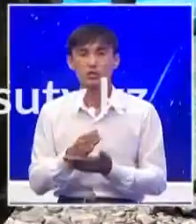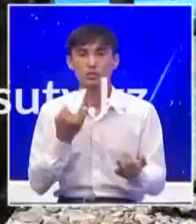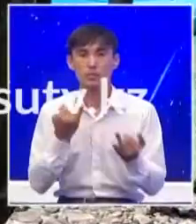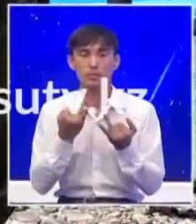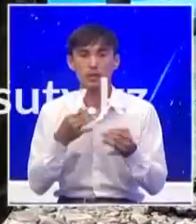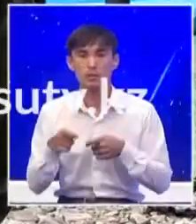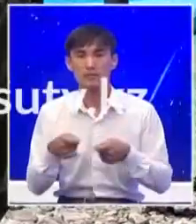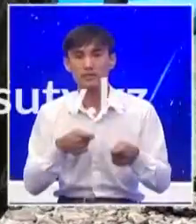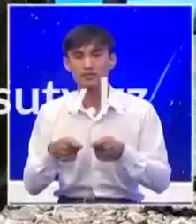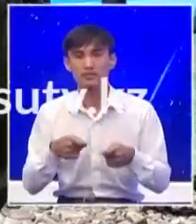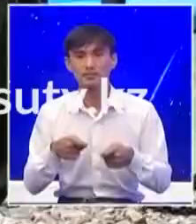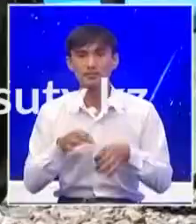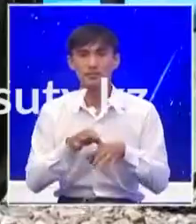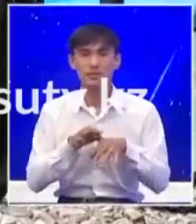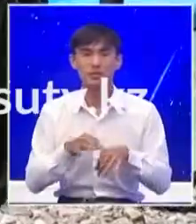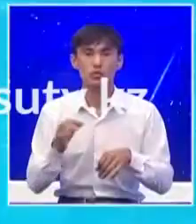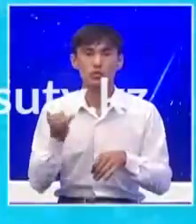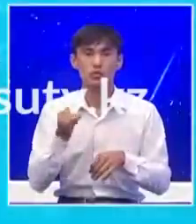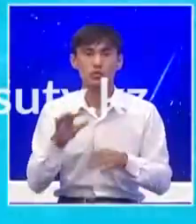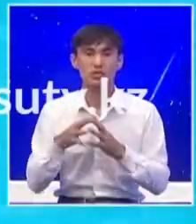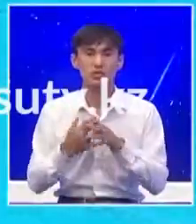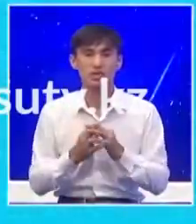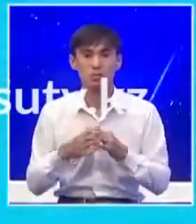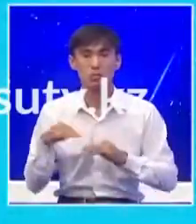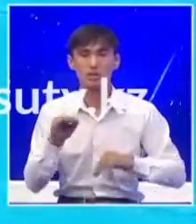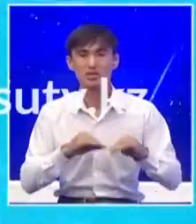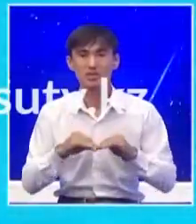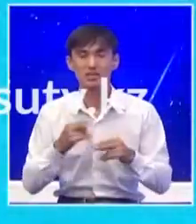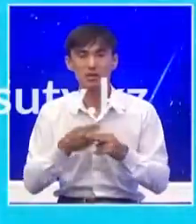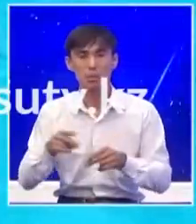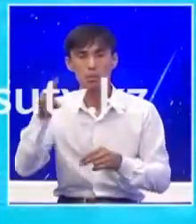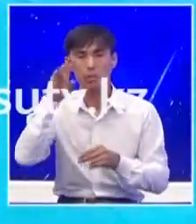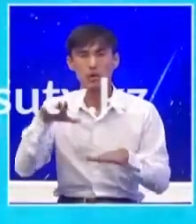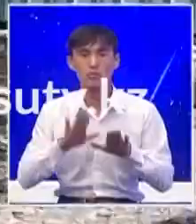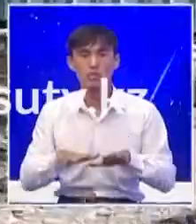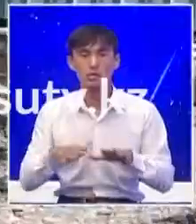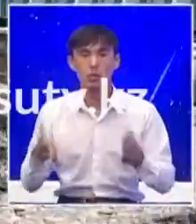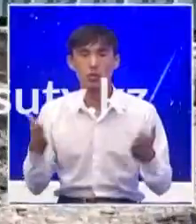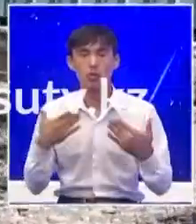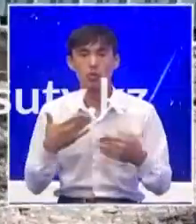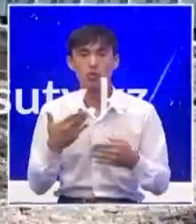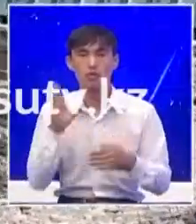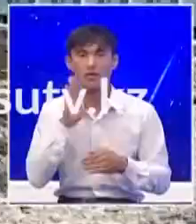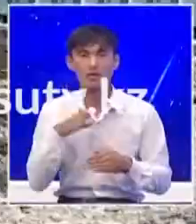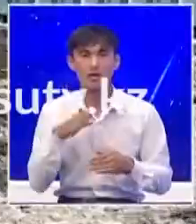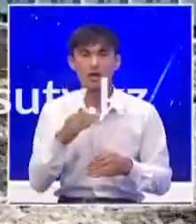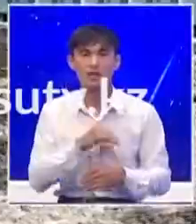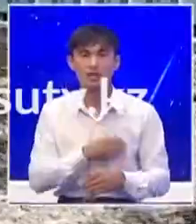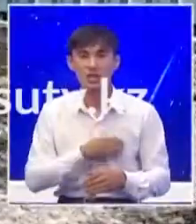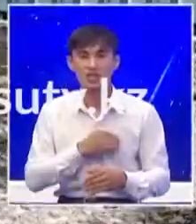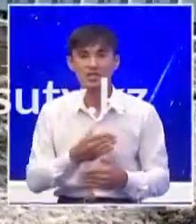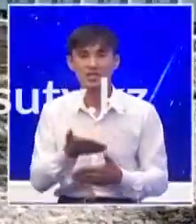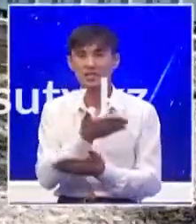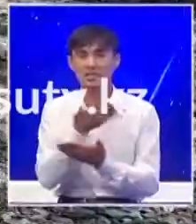среди отдыхающих в селе Шонжил Игурского района. Этот бассейн – самое популярное место отдыха на воде. Однако на частных владениях